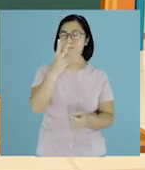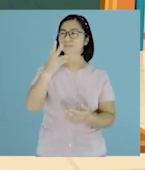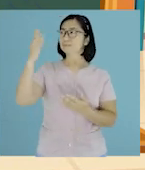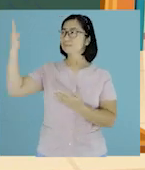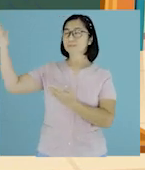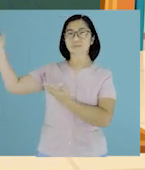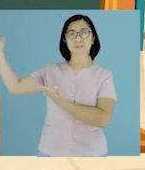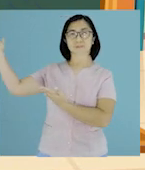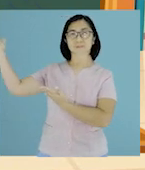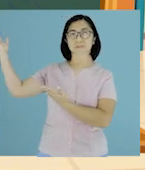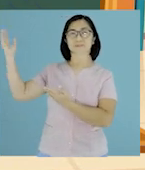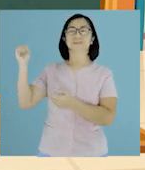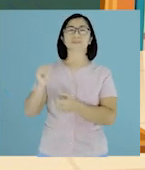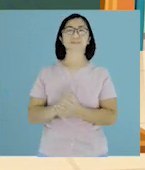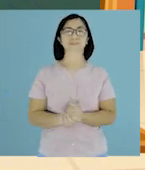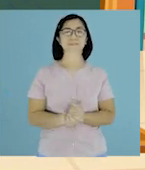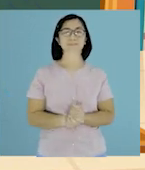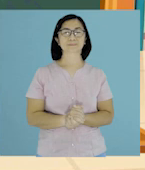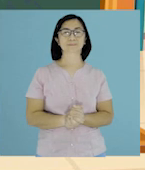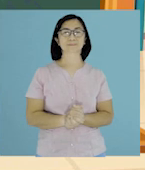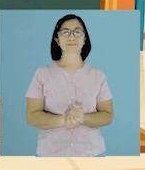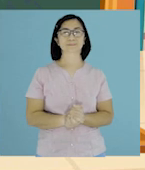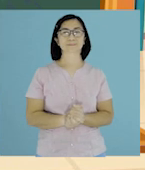Tingnan mo ang mga numero.